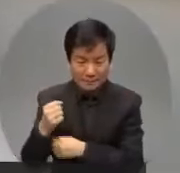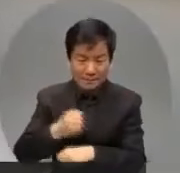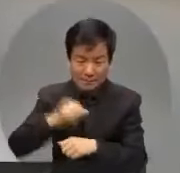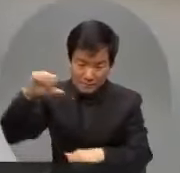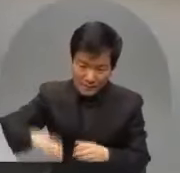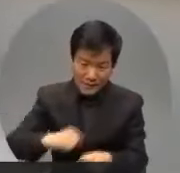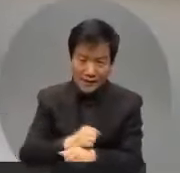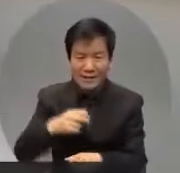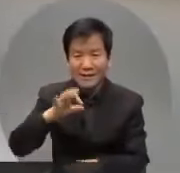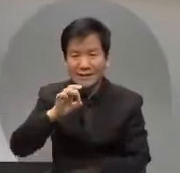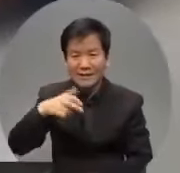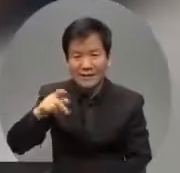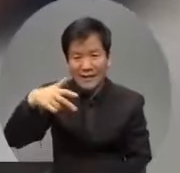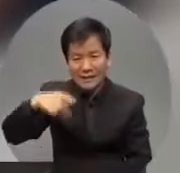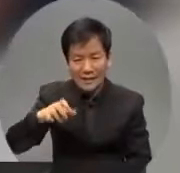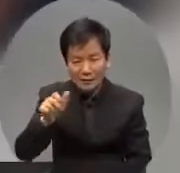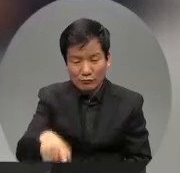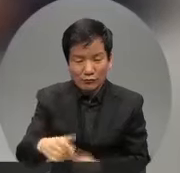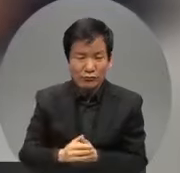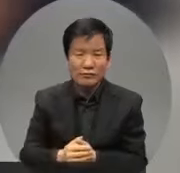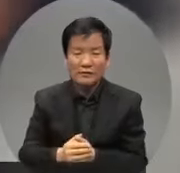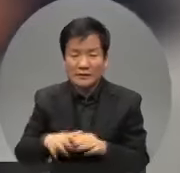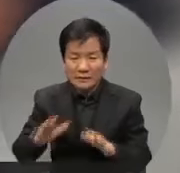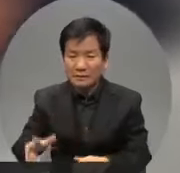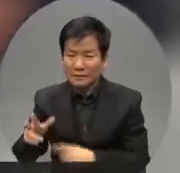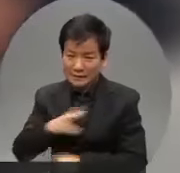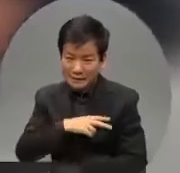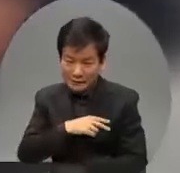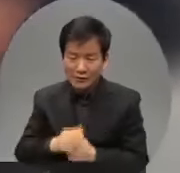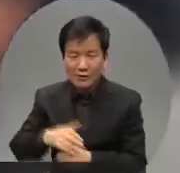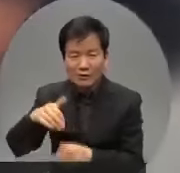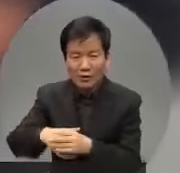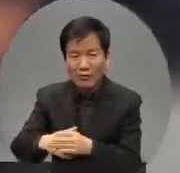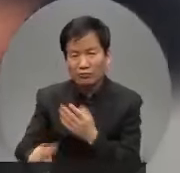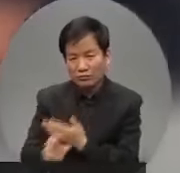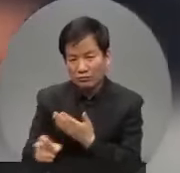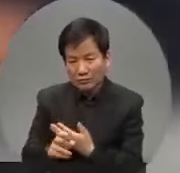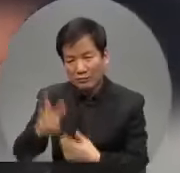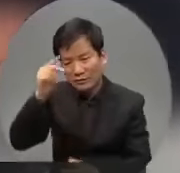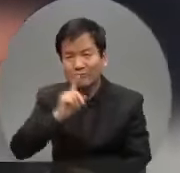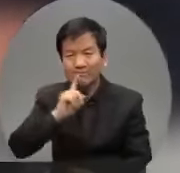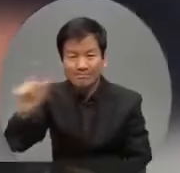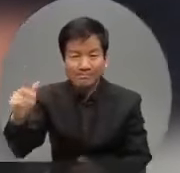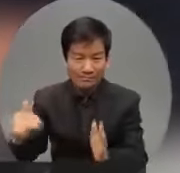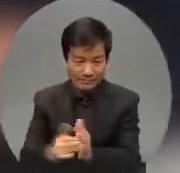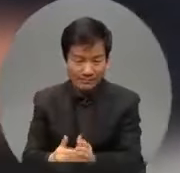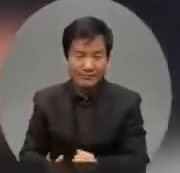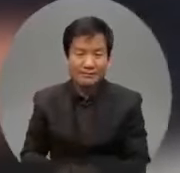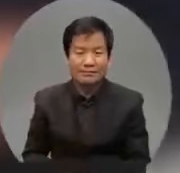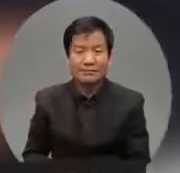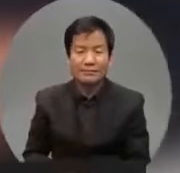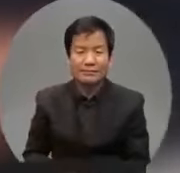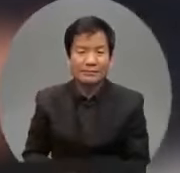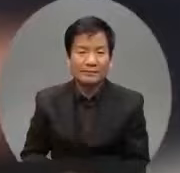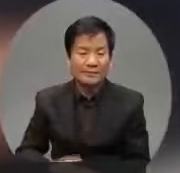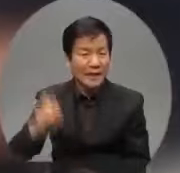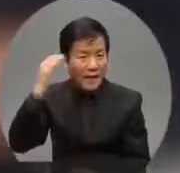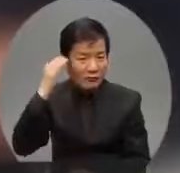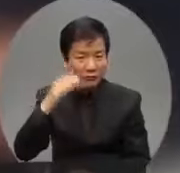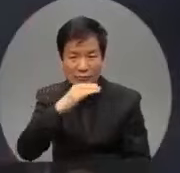패배한 최지우 예비후보가 엄태영 현 의원을 선거법 위반으로 경찰에 고발했습니다. 한국